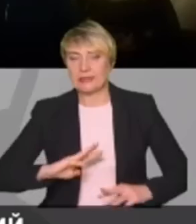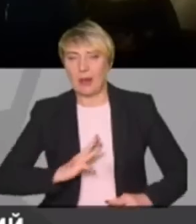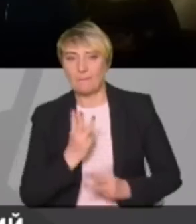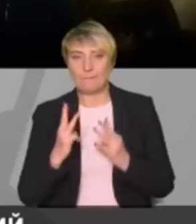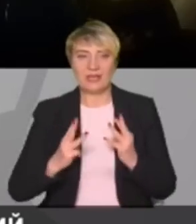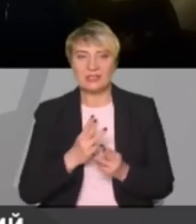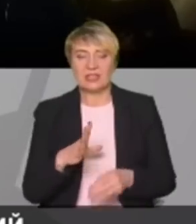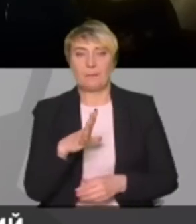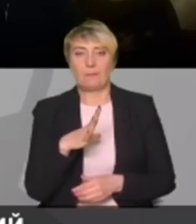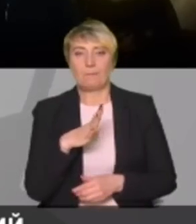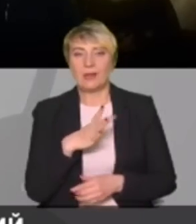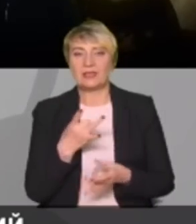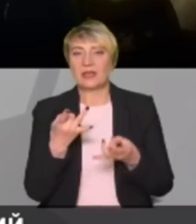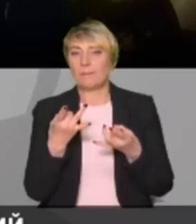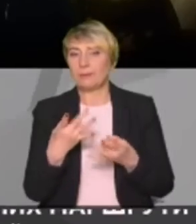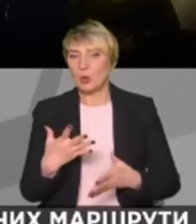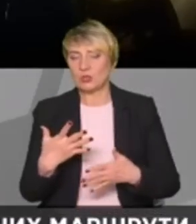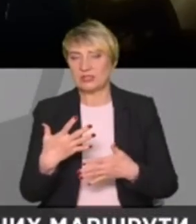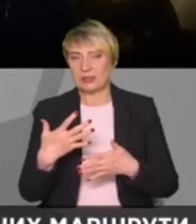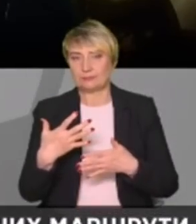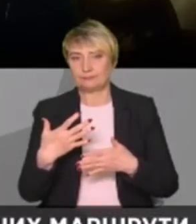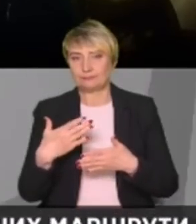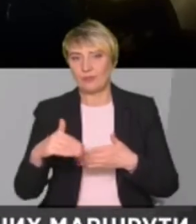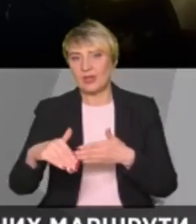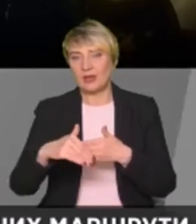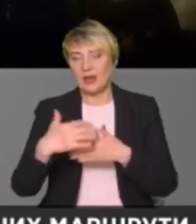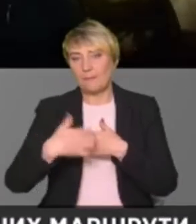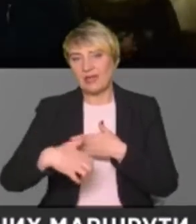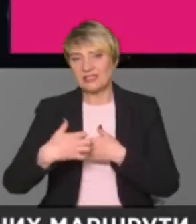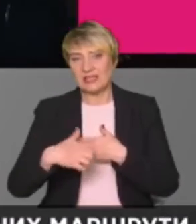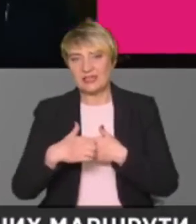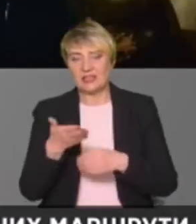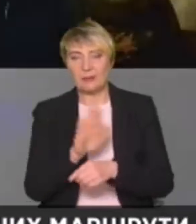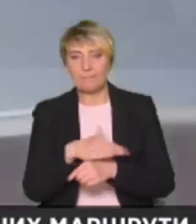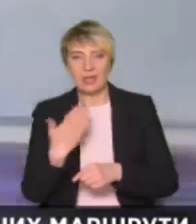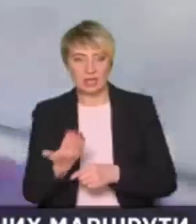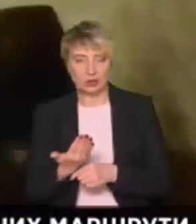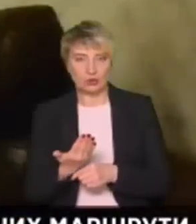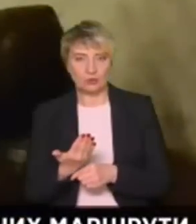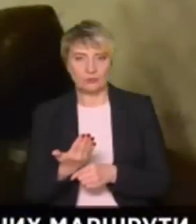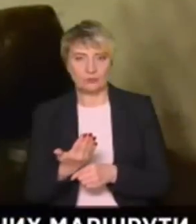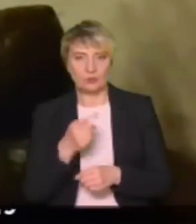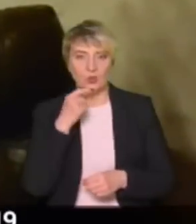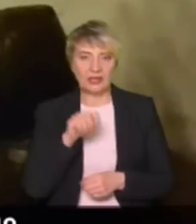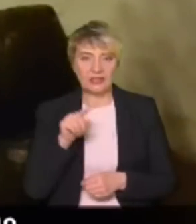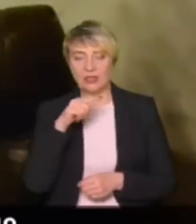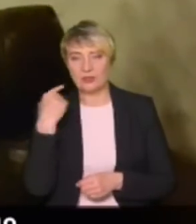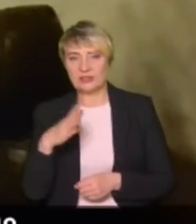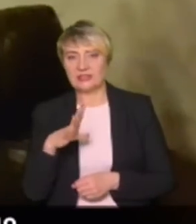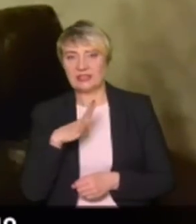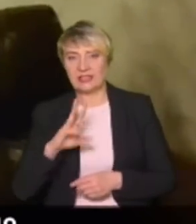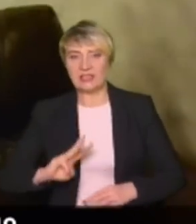быть не просто посредником между двумя сторонами конфликта, а у него есть амбиции быть, скажем